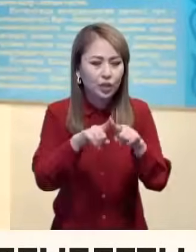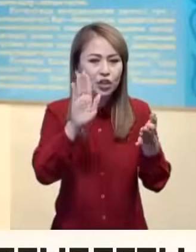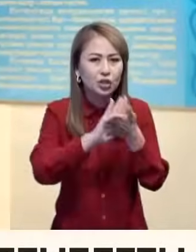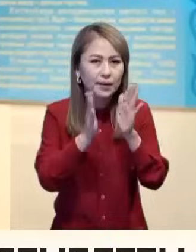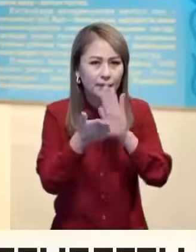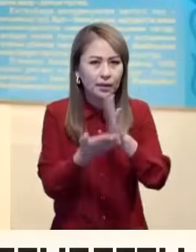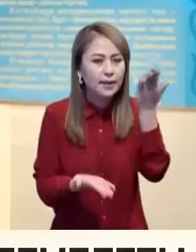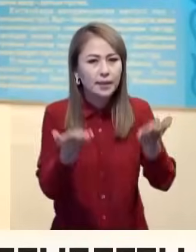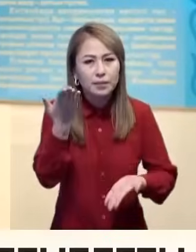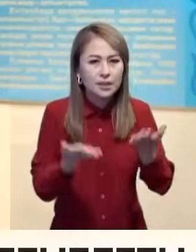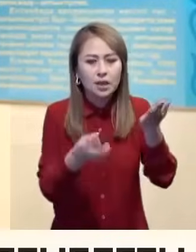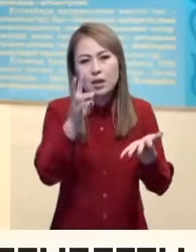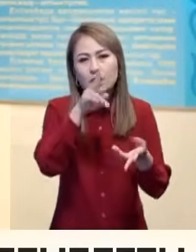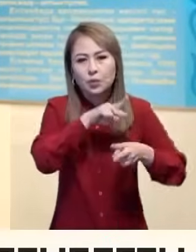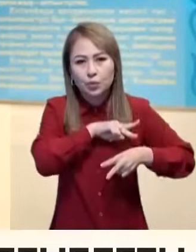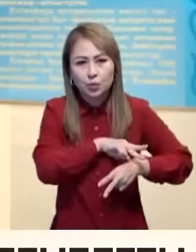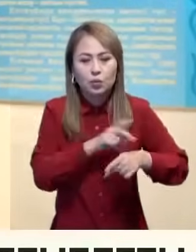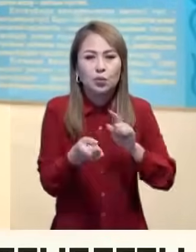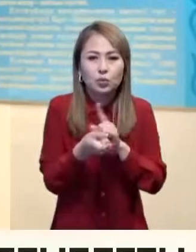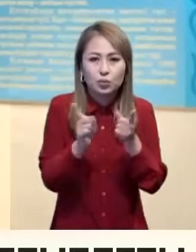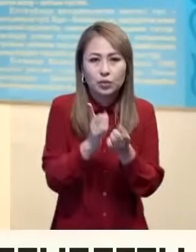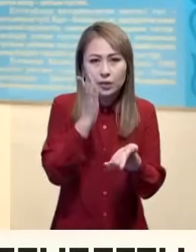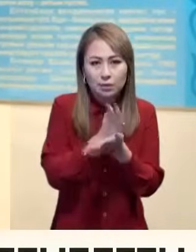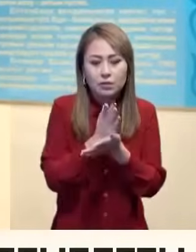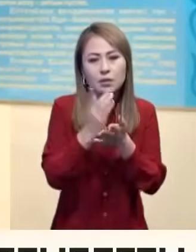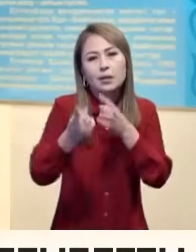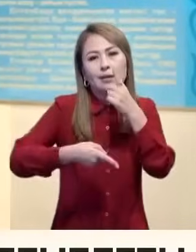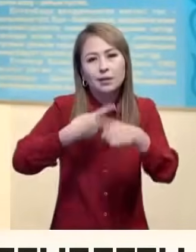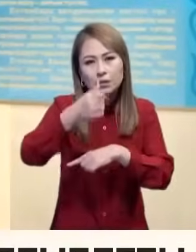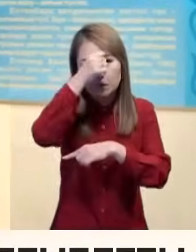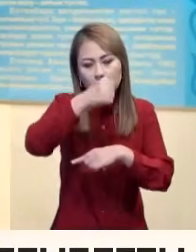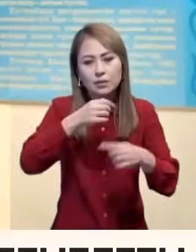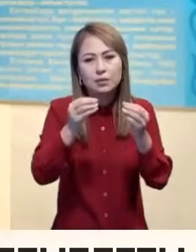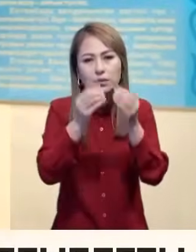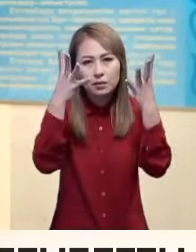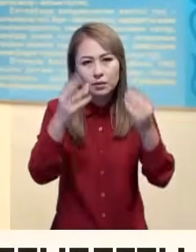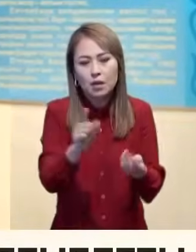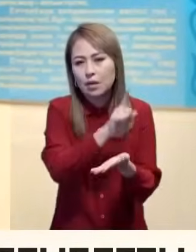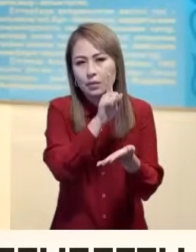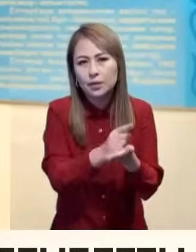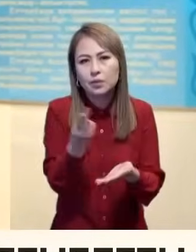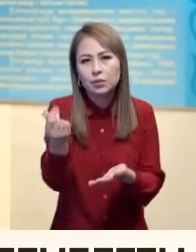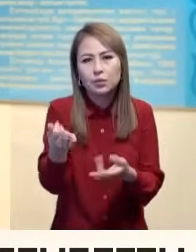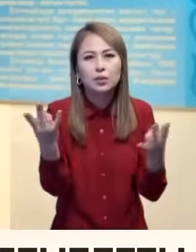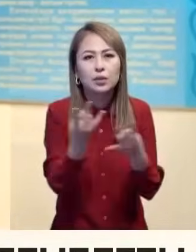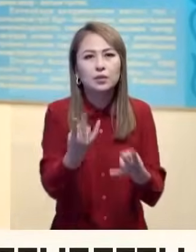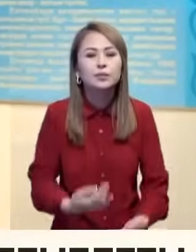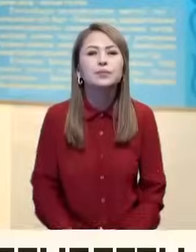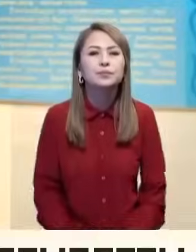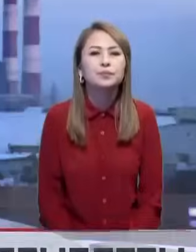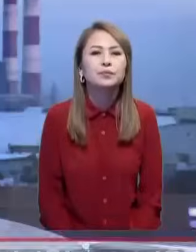шарттарында немесе еңбек шарттарында өзгеше белгіленбесе, келесі айдың 10 күндігінде міндетті түрде төлеуге жатады.